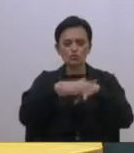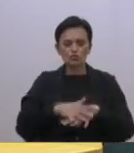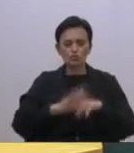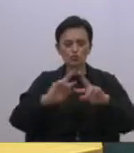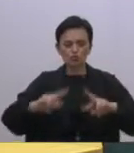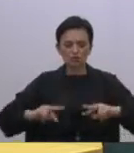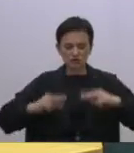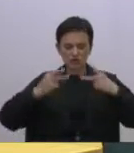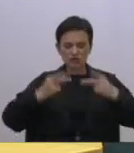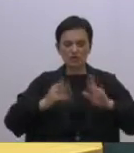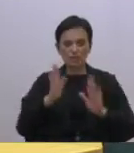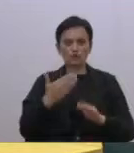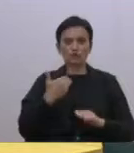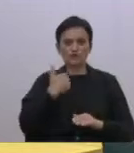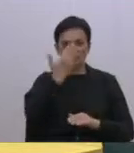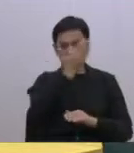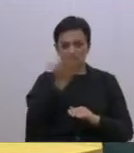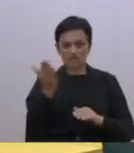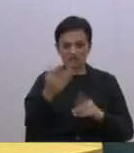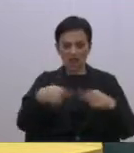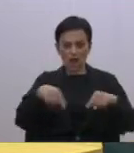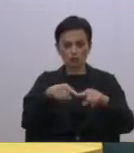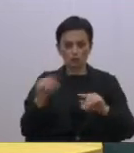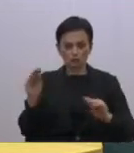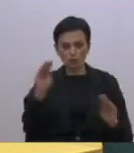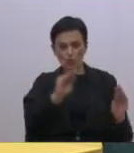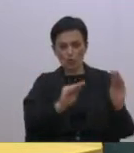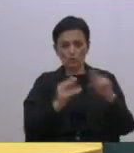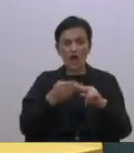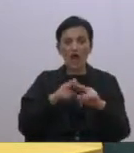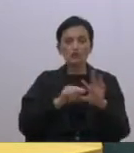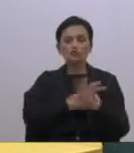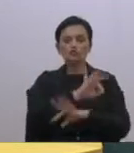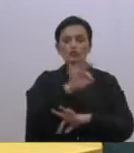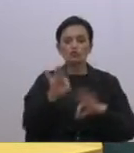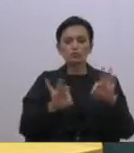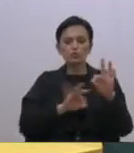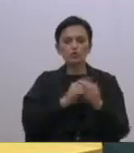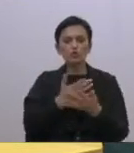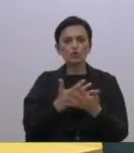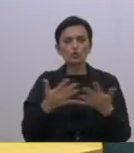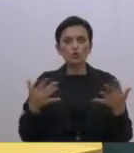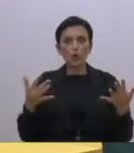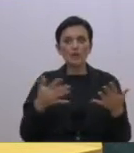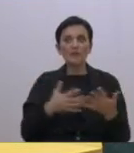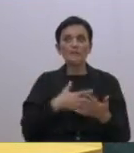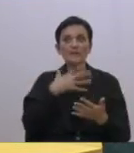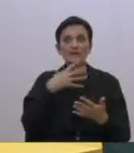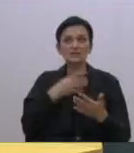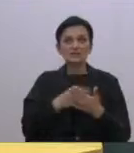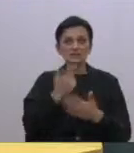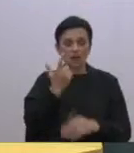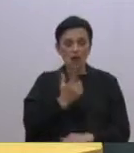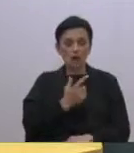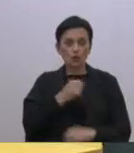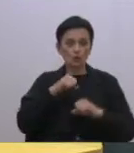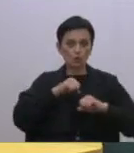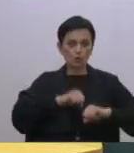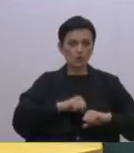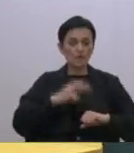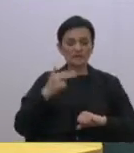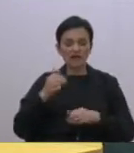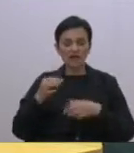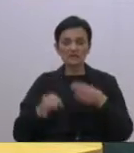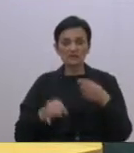ჩვენი საზოგადოების მოწყობაში. და ეს პროექტები არის მართლა საკუთრების უფლება და სასამართლო. და